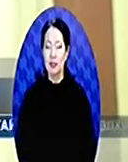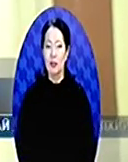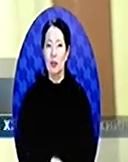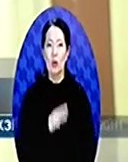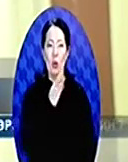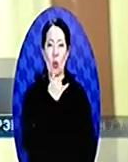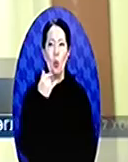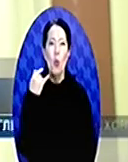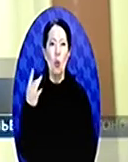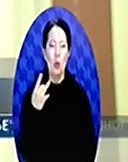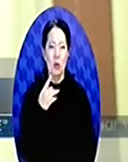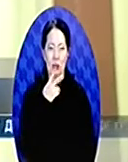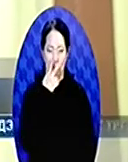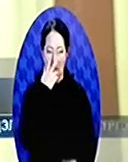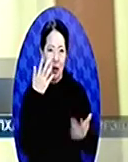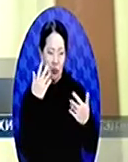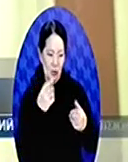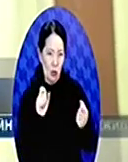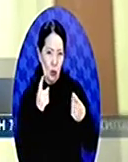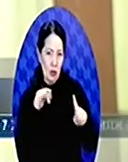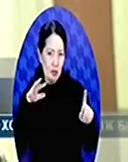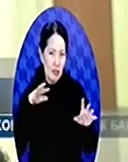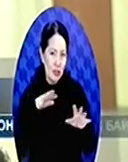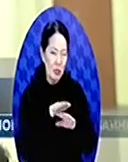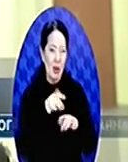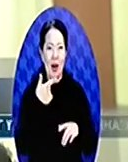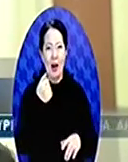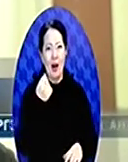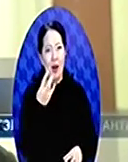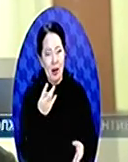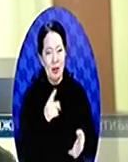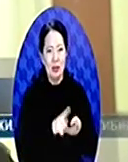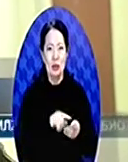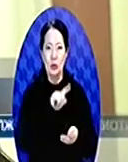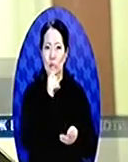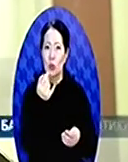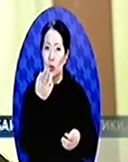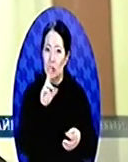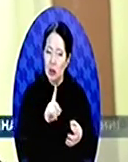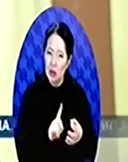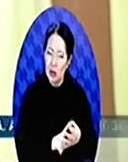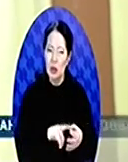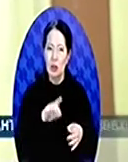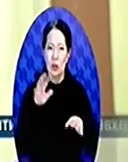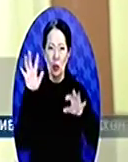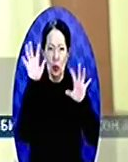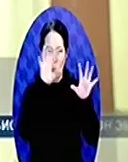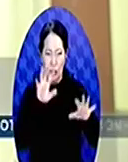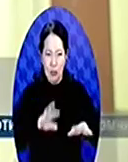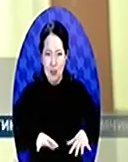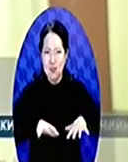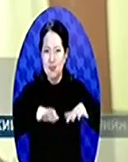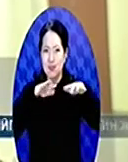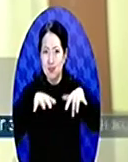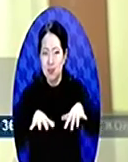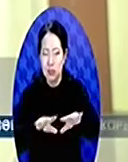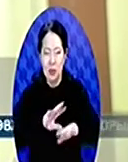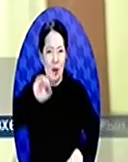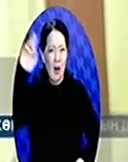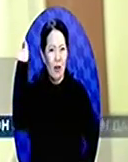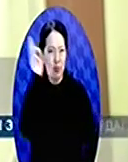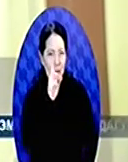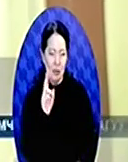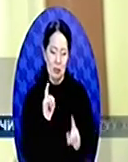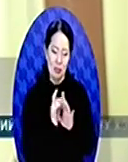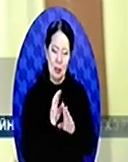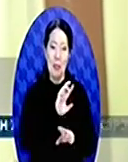амсгалын өөрчлөлт төвчтэй өртөж байгаа. Тийм учраас нөгөө ган зуудын асуудлууд зүйлүүд их яригддаг болоо. Үер усны асуудлууд, аянга цахилгааны асуудал гэдэг юм бид. Иймэрхүү байгалийн